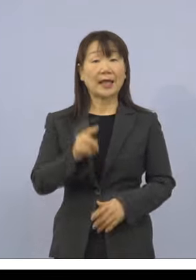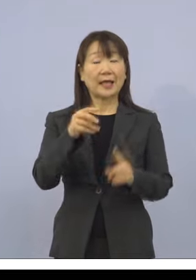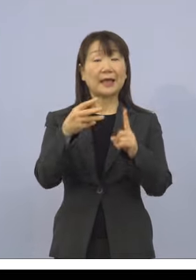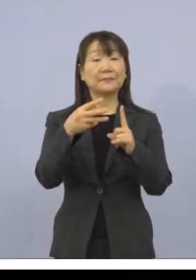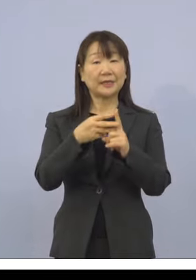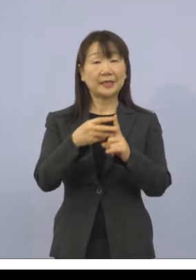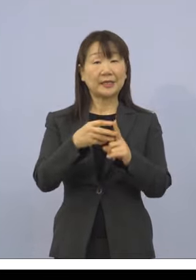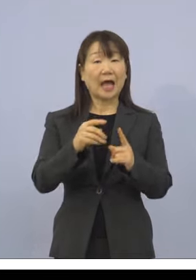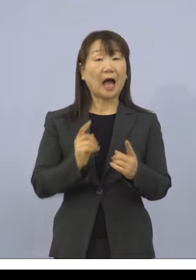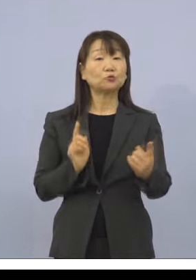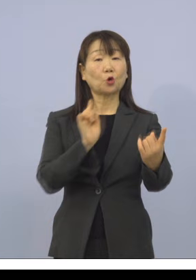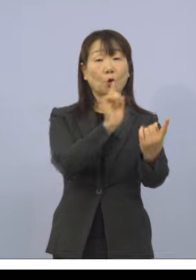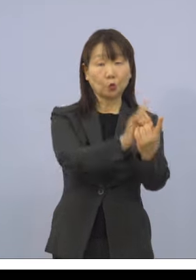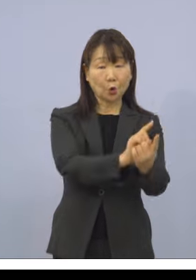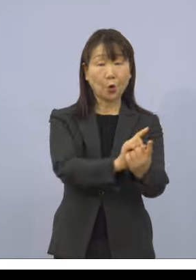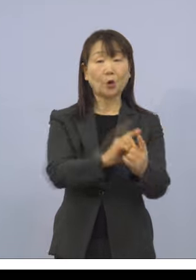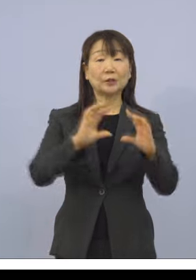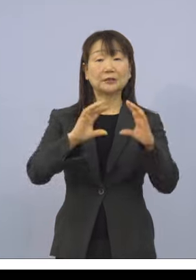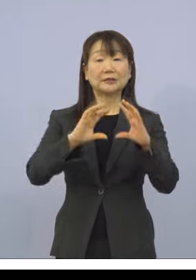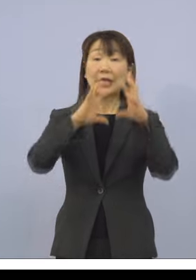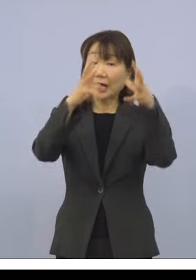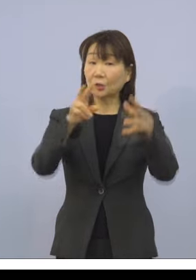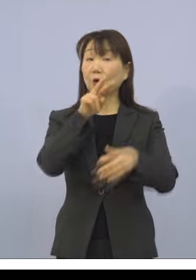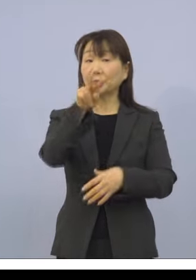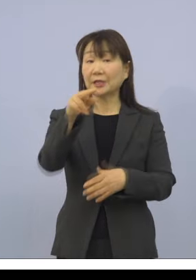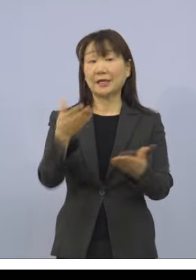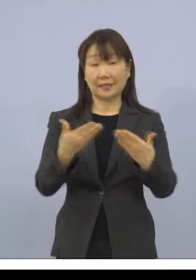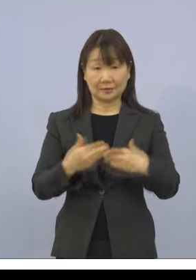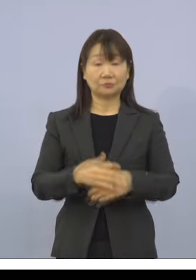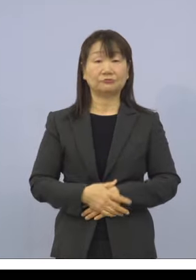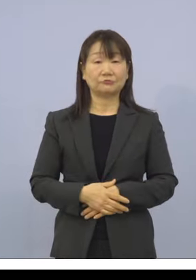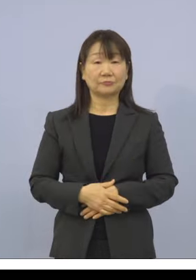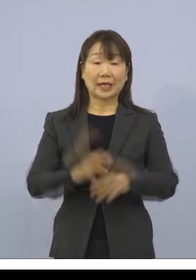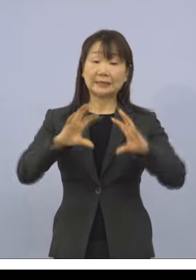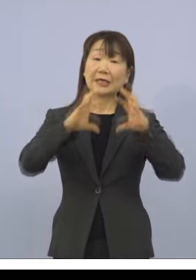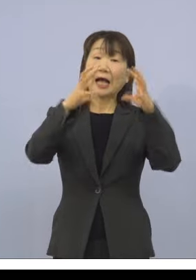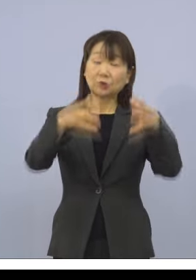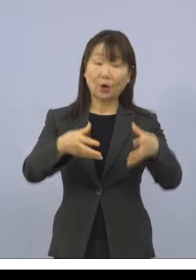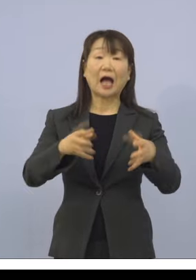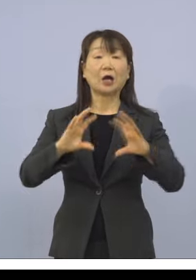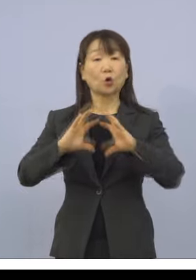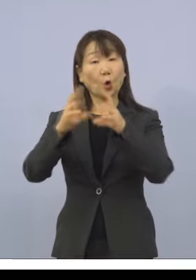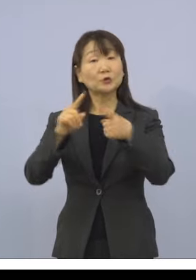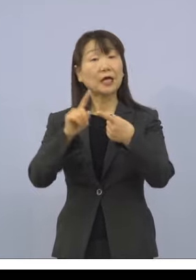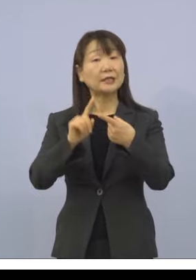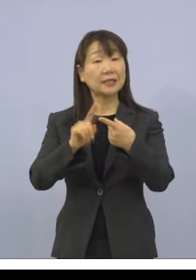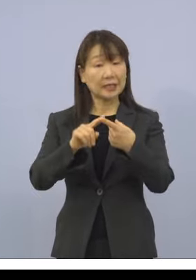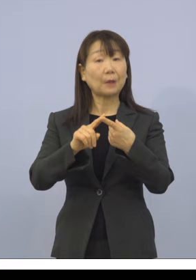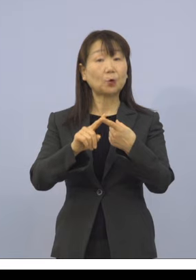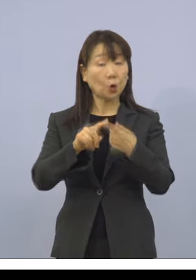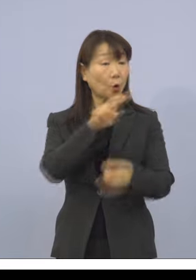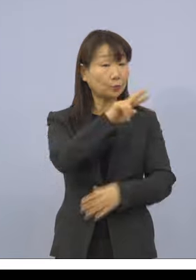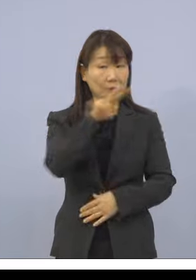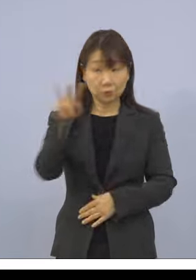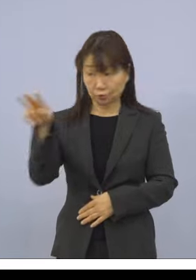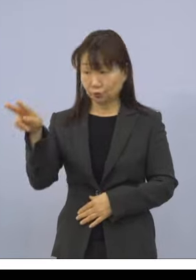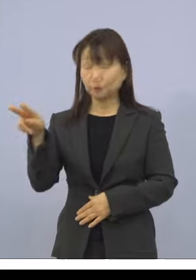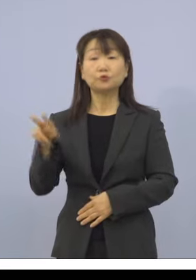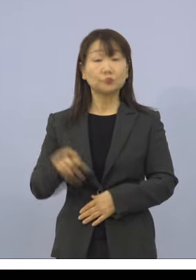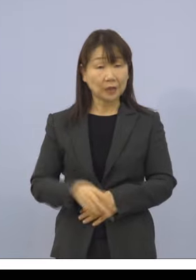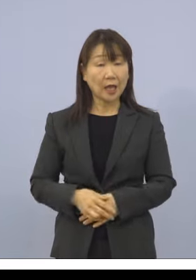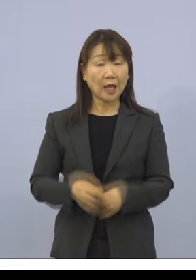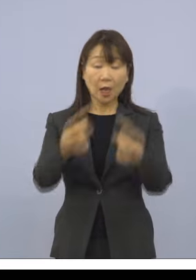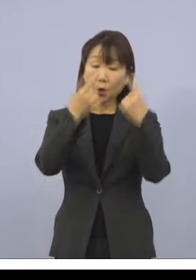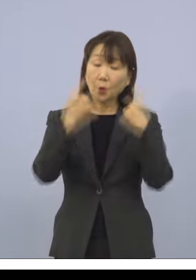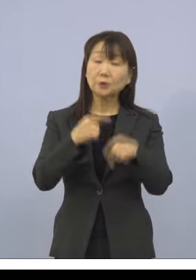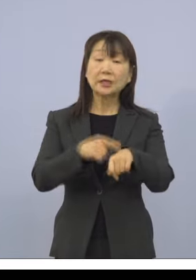形で世界を見ていただくと、でやっぱりこういう世界とか国際的なものを見るということによってですね、個性